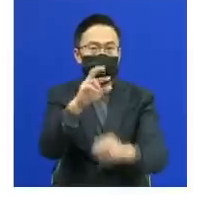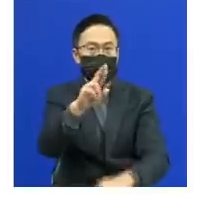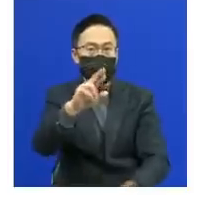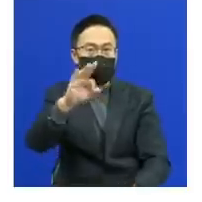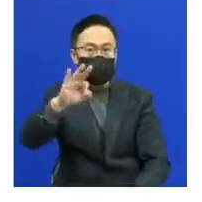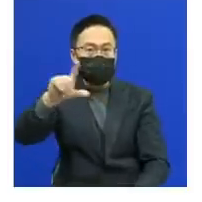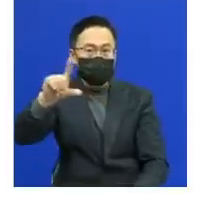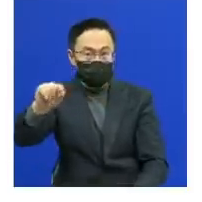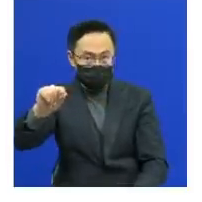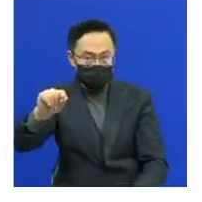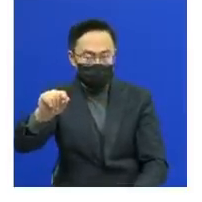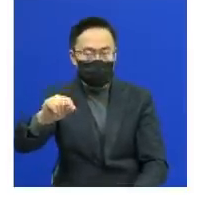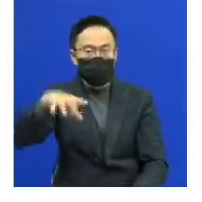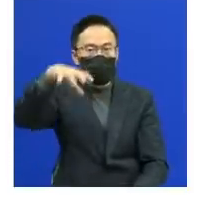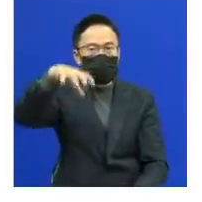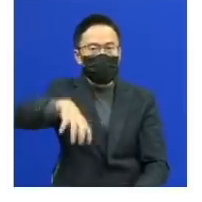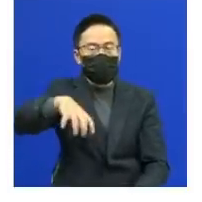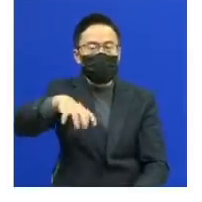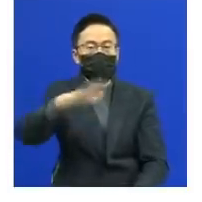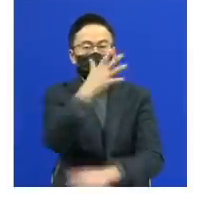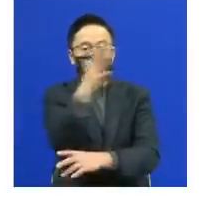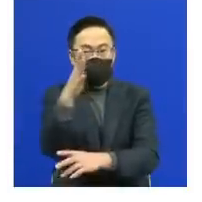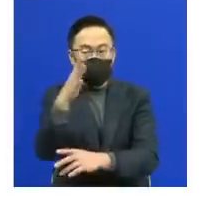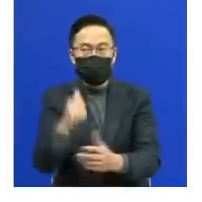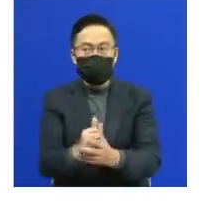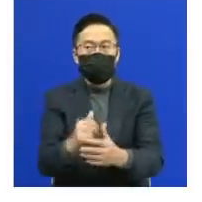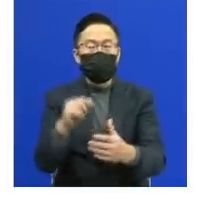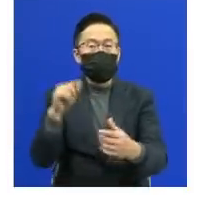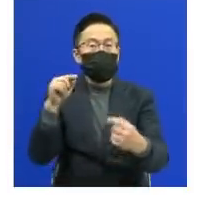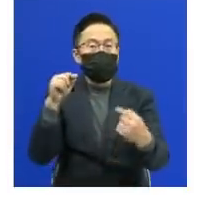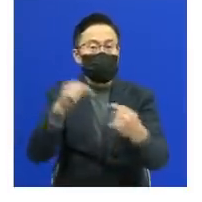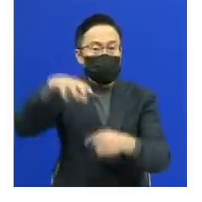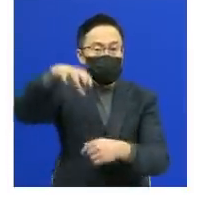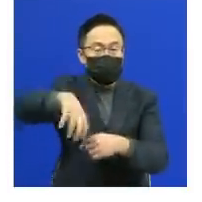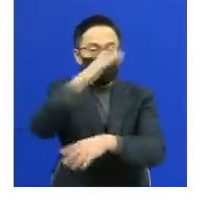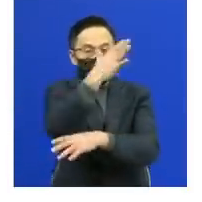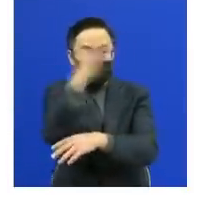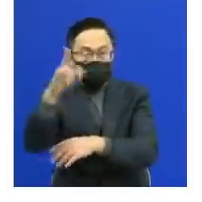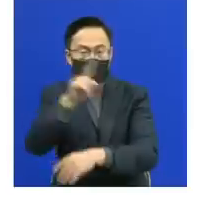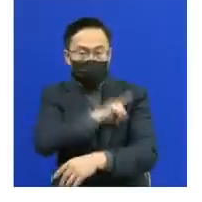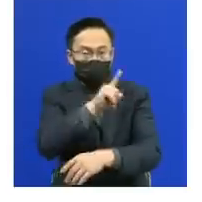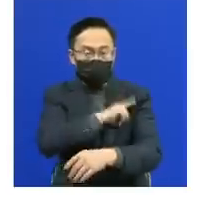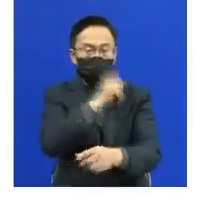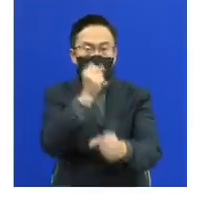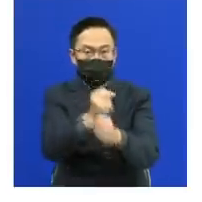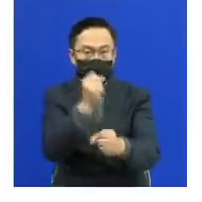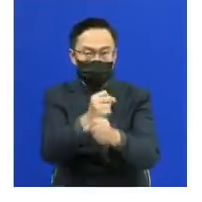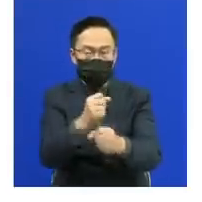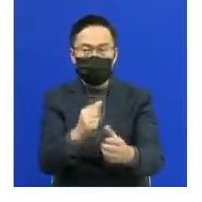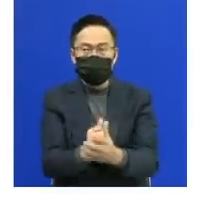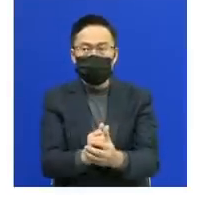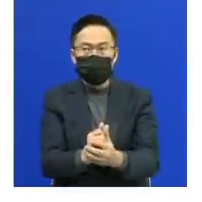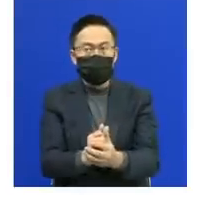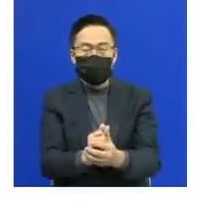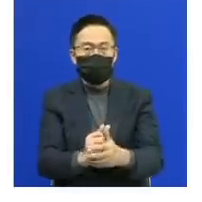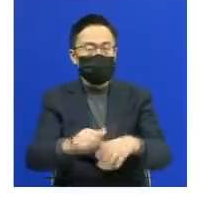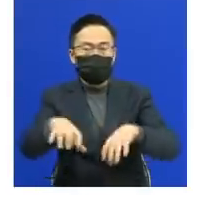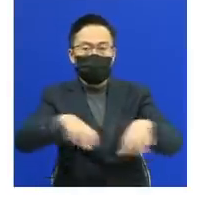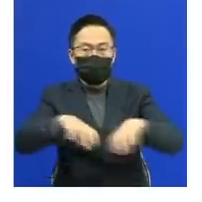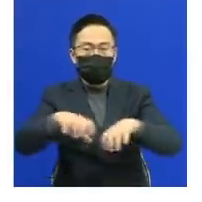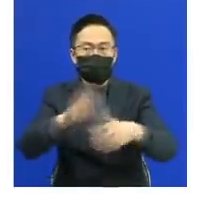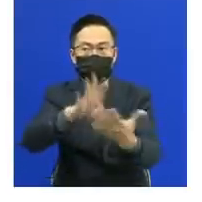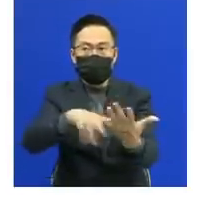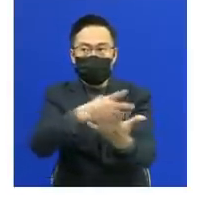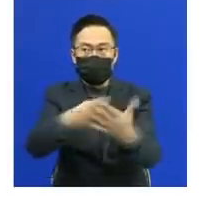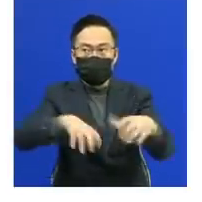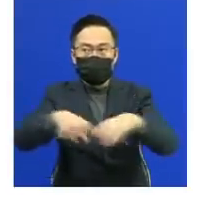ะฮะเป็นพื้นที่ภาระผูกพันของกรมป่าไม้นะจึงไม่เข้าข่ายพื้นที่เป้าหมายตาม